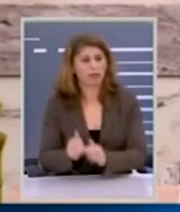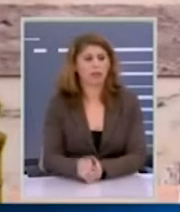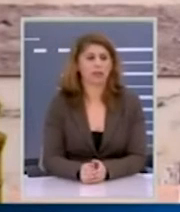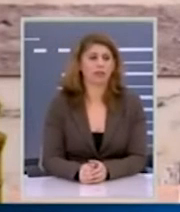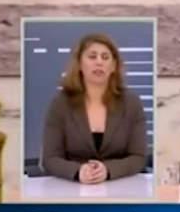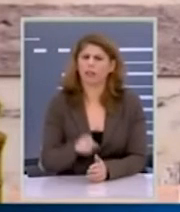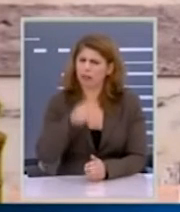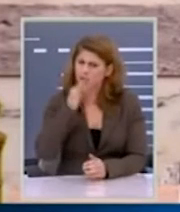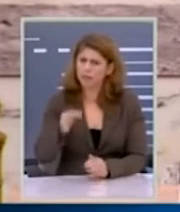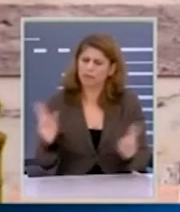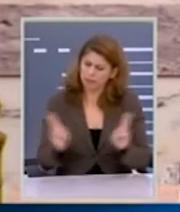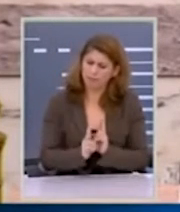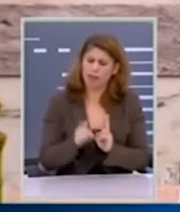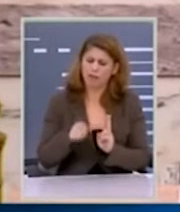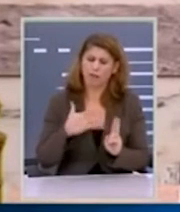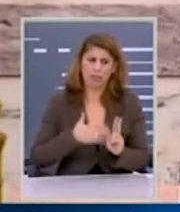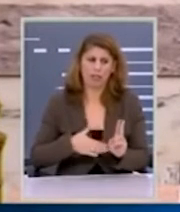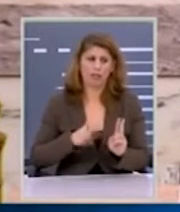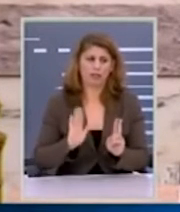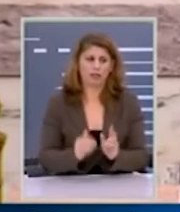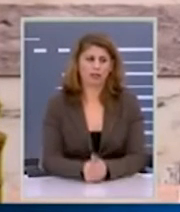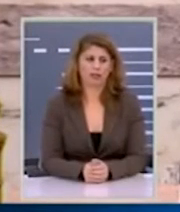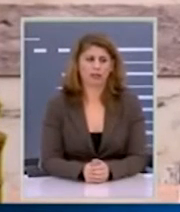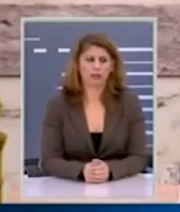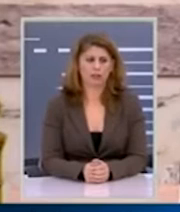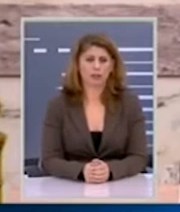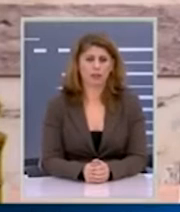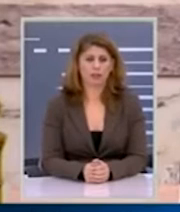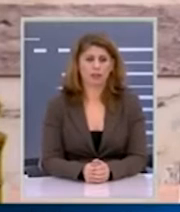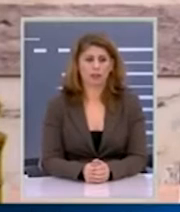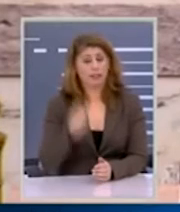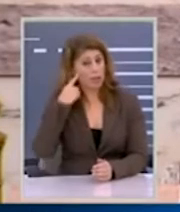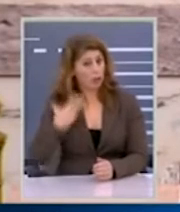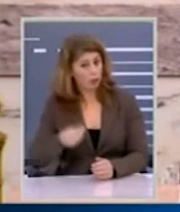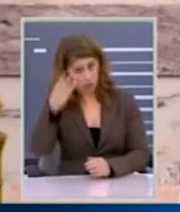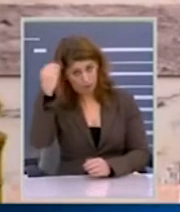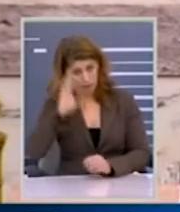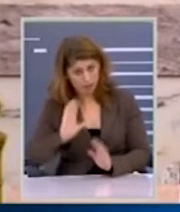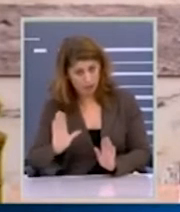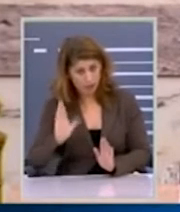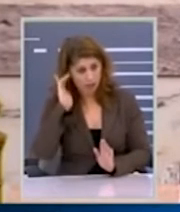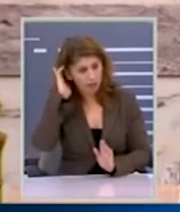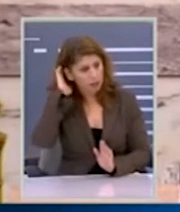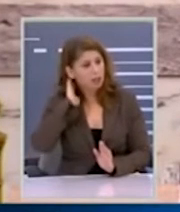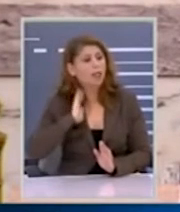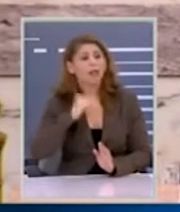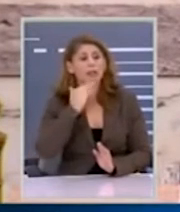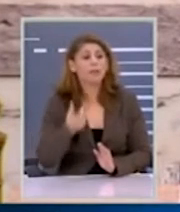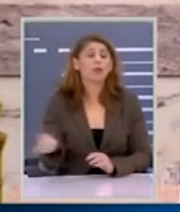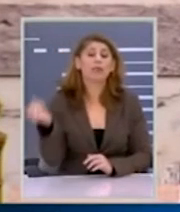η ερώτηση. Είπατε αυτά που θέλετε. Είπατε αυτά που θέλετε. Εκτός αν εννοείται ότι είναι ο Τσίπρας. Διότι δεν θα μπορούσε κανείς